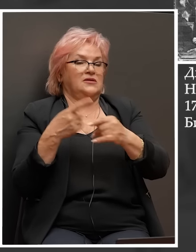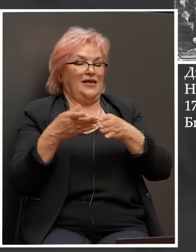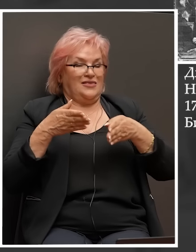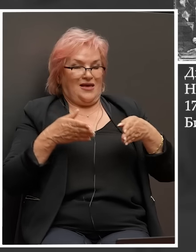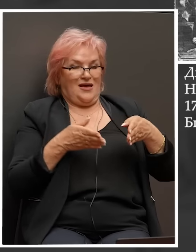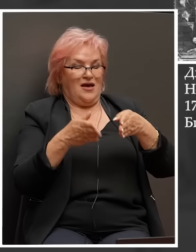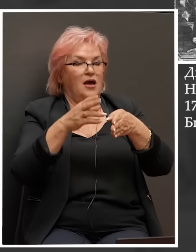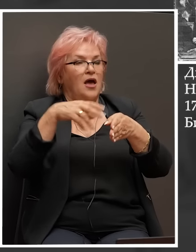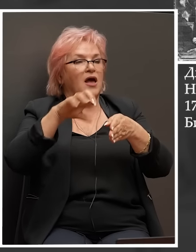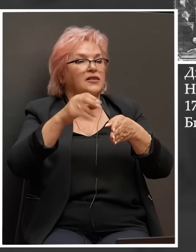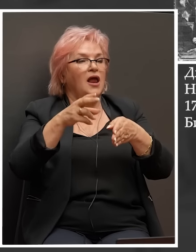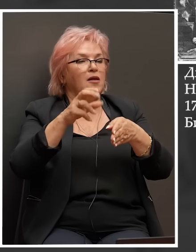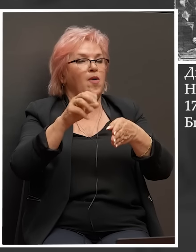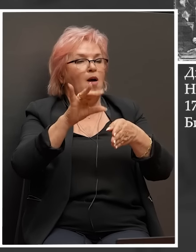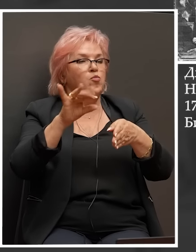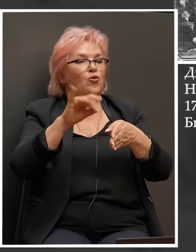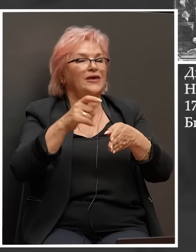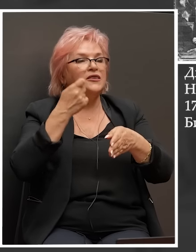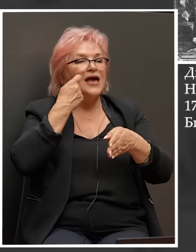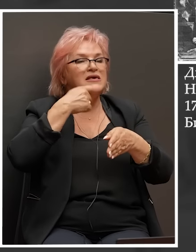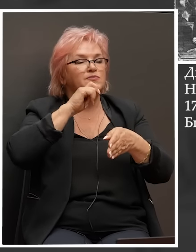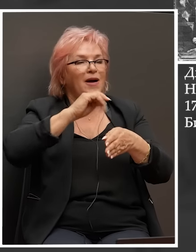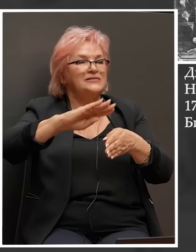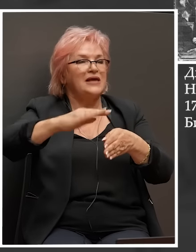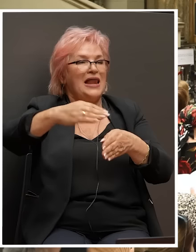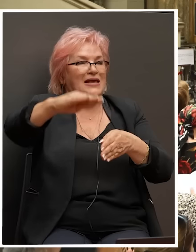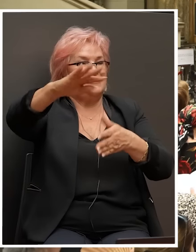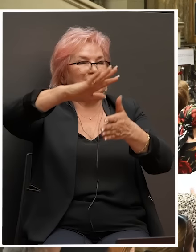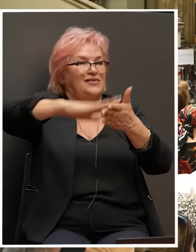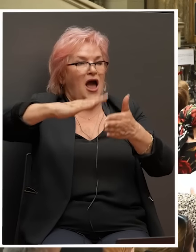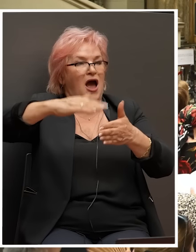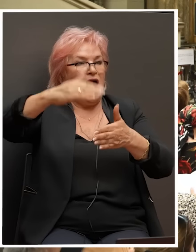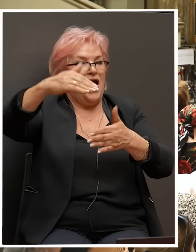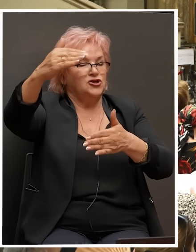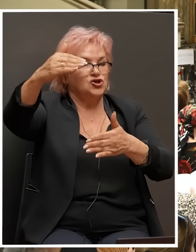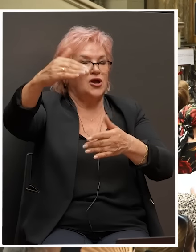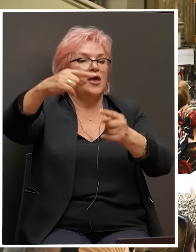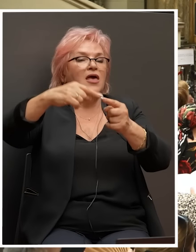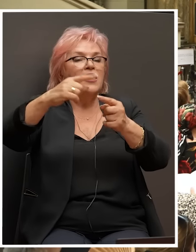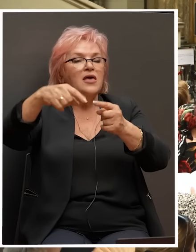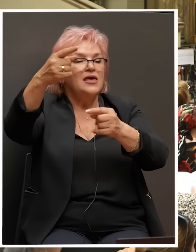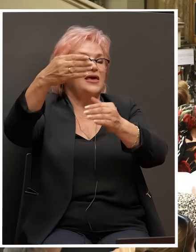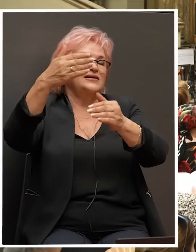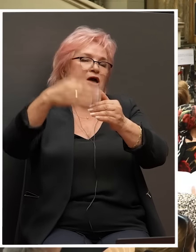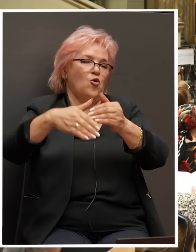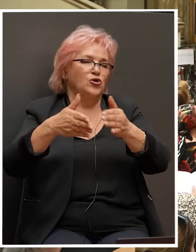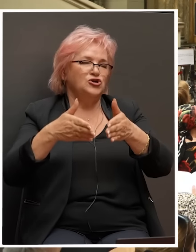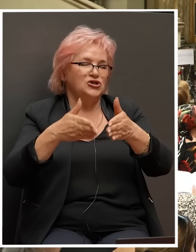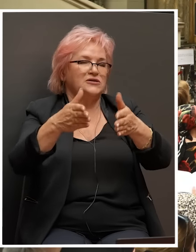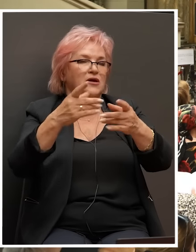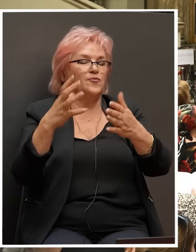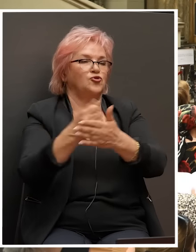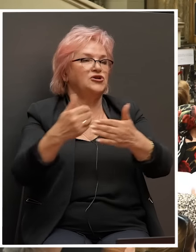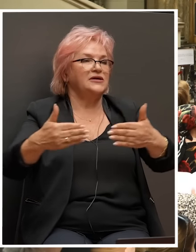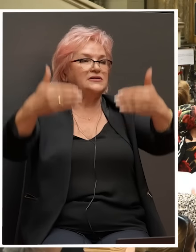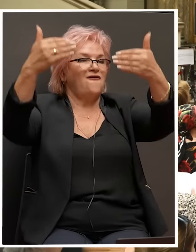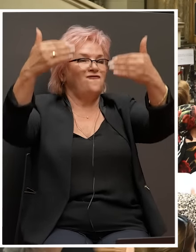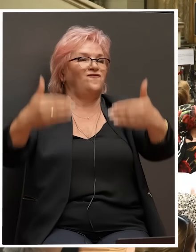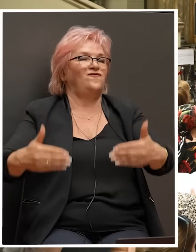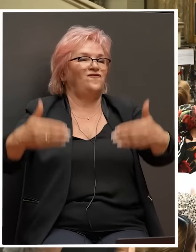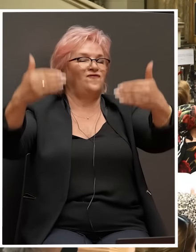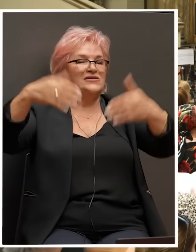Виа дель Бабуино заканчивается испанской лестницей. Ее потом еще немножко продлят, и закончится она фактически фасадом базилики, которая